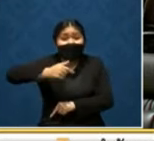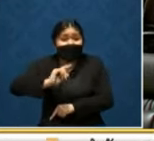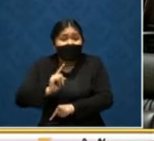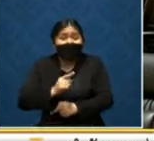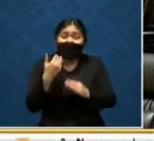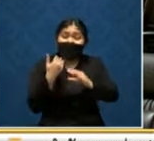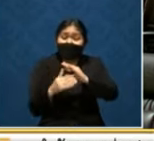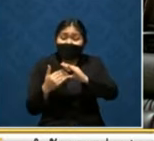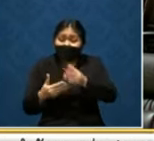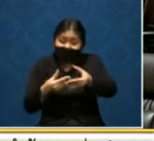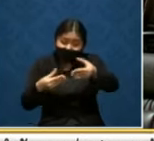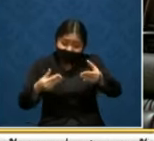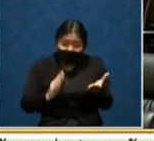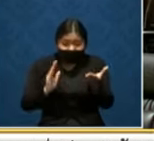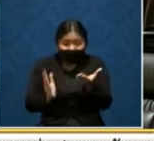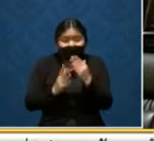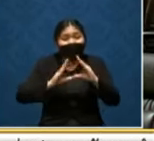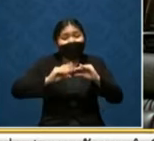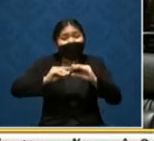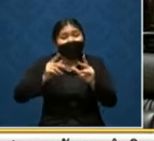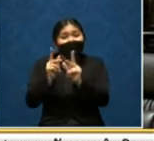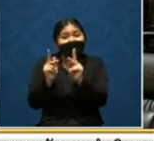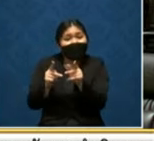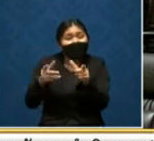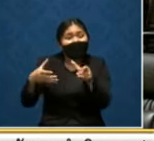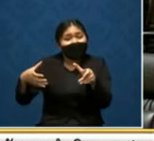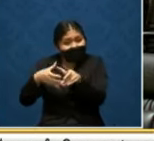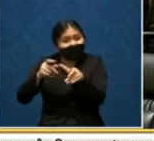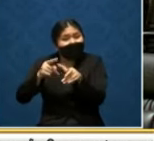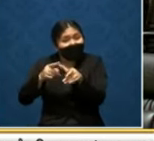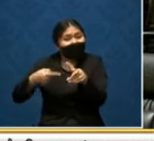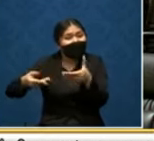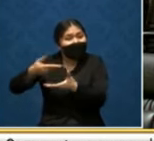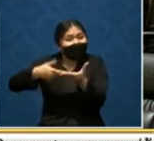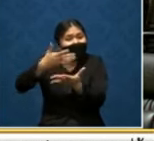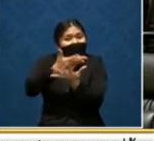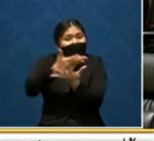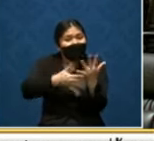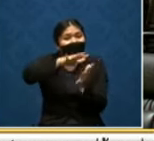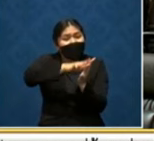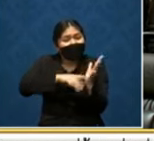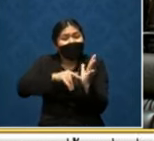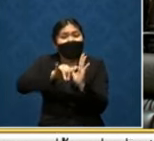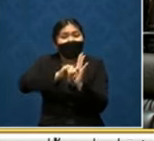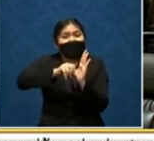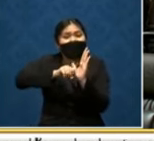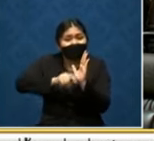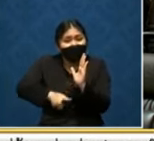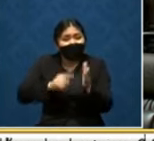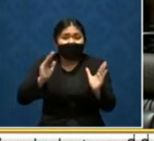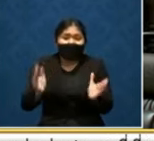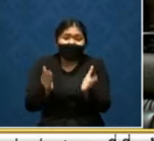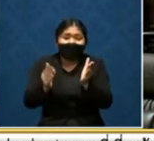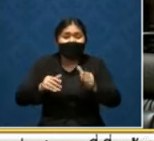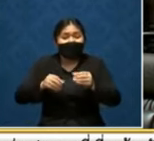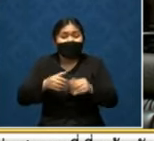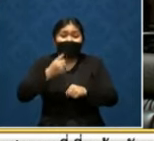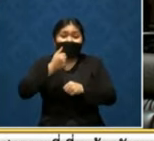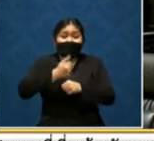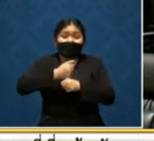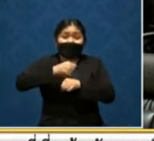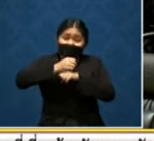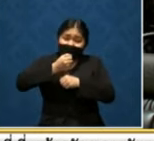ส่งรายงานการประชุมคณะกรรมการกลั่นกรองงบประมาณแผนยุทธศาสตร์การส่งเสริมการกระจายอำนาจให้